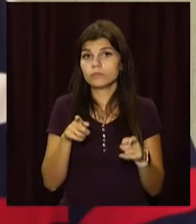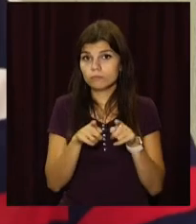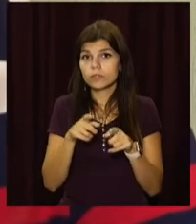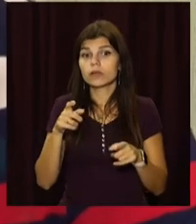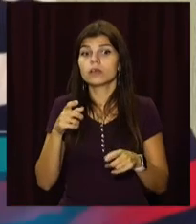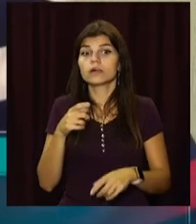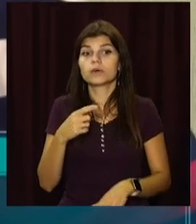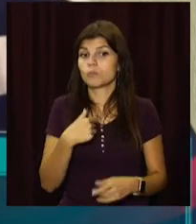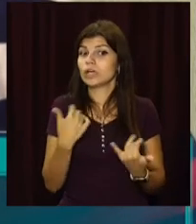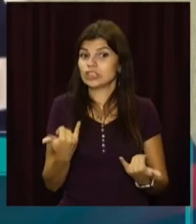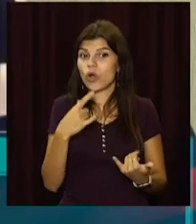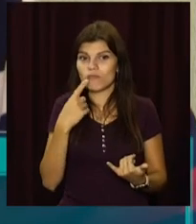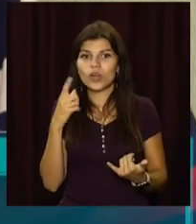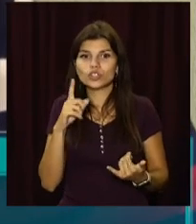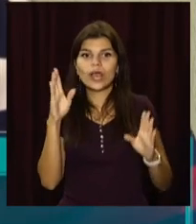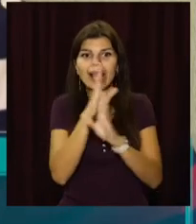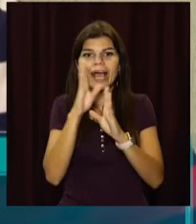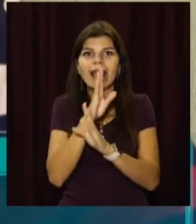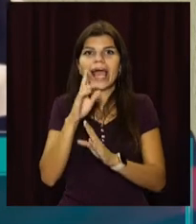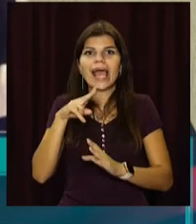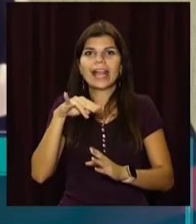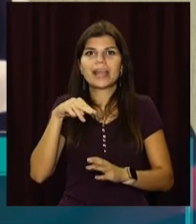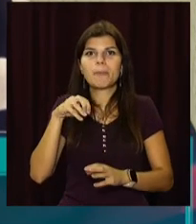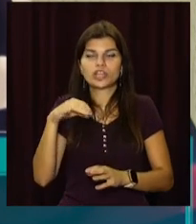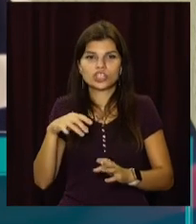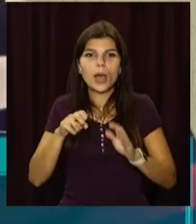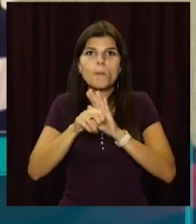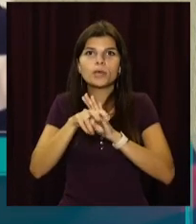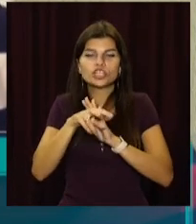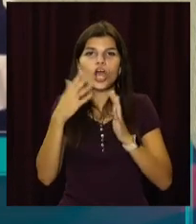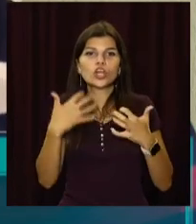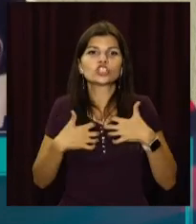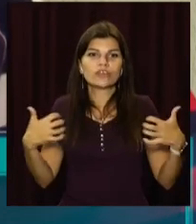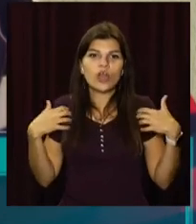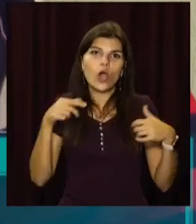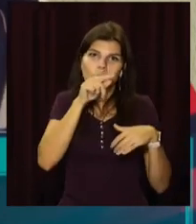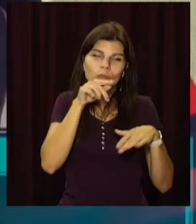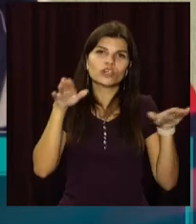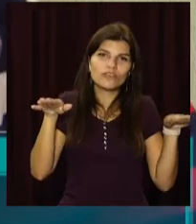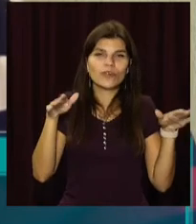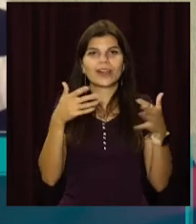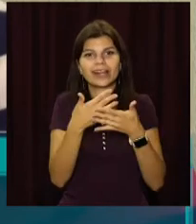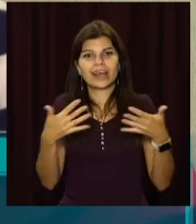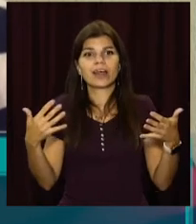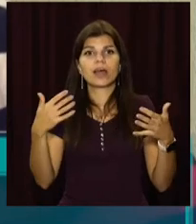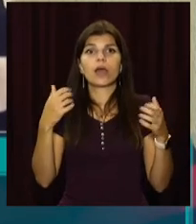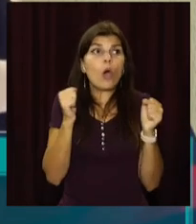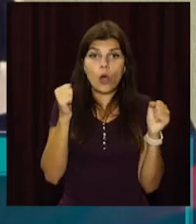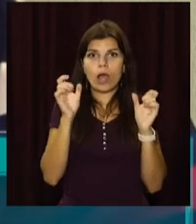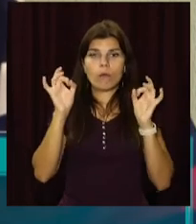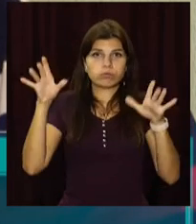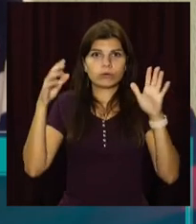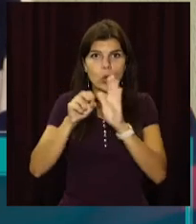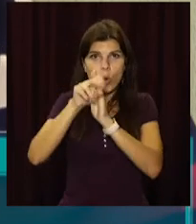процеси. Ми зараз вже говоримо про кліматичних біженців, так званим, коли тварини, комахи покидають звичні ареали